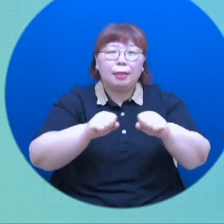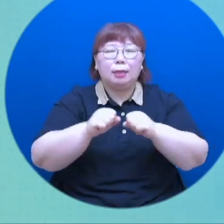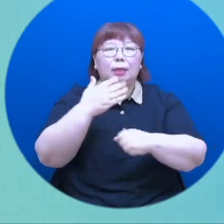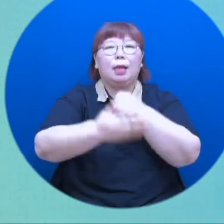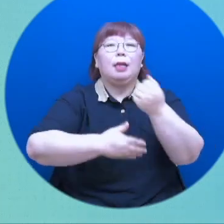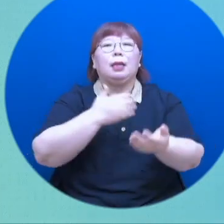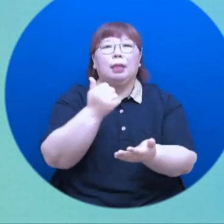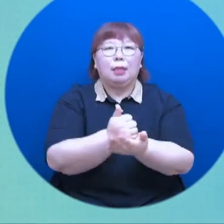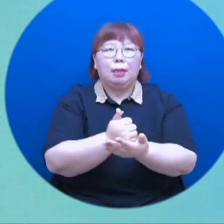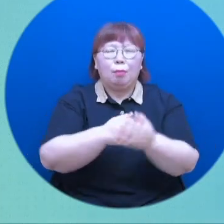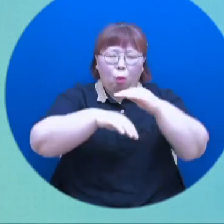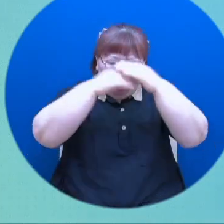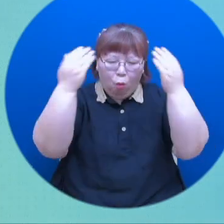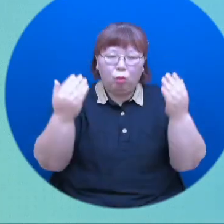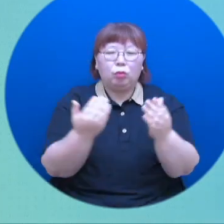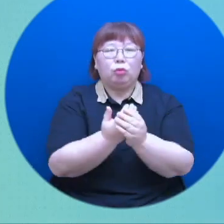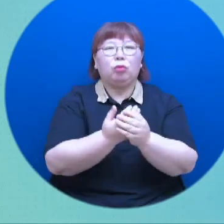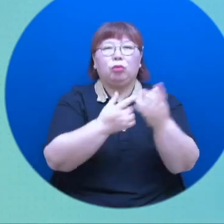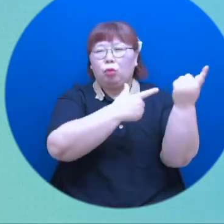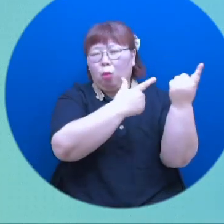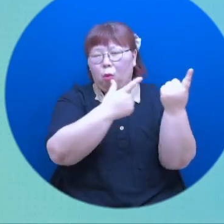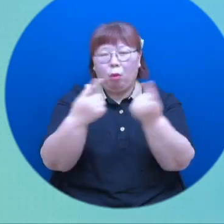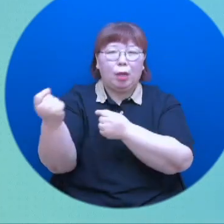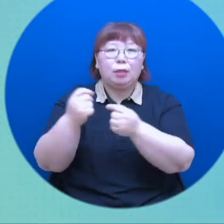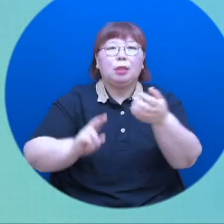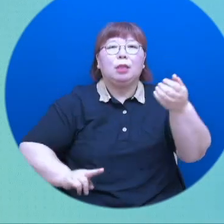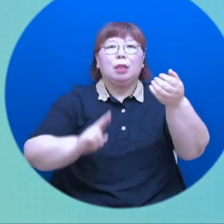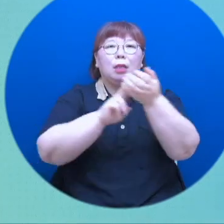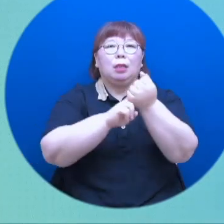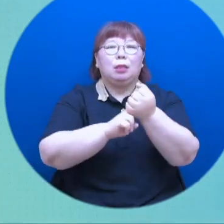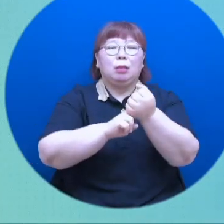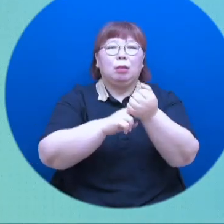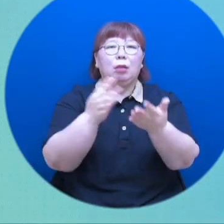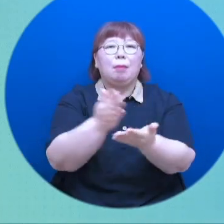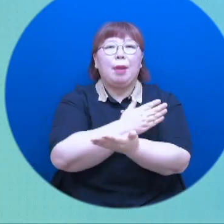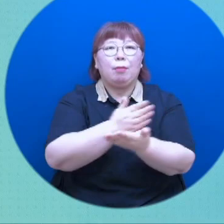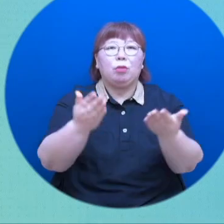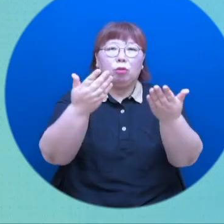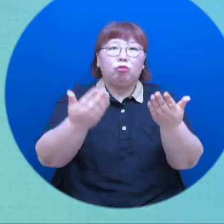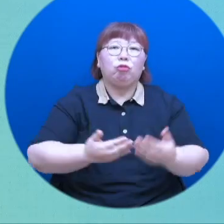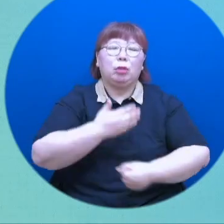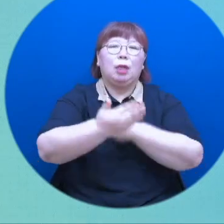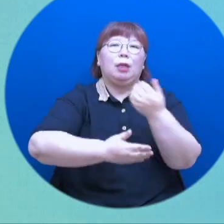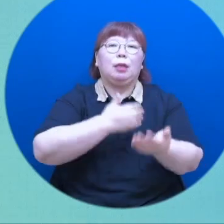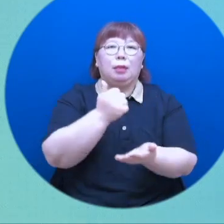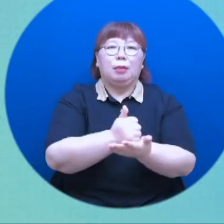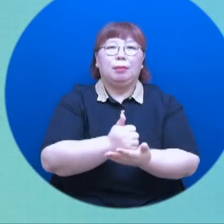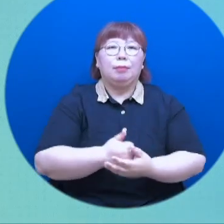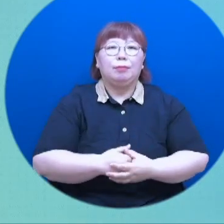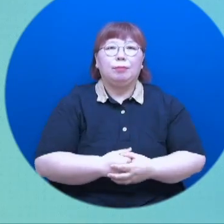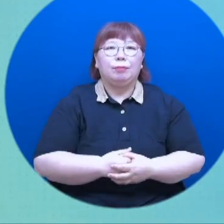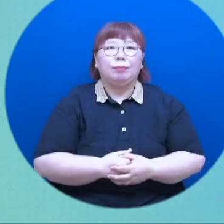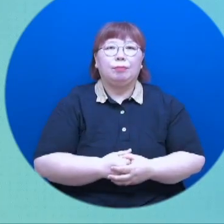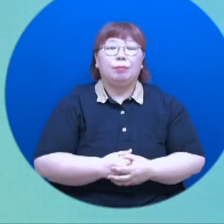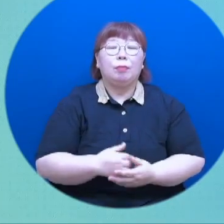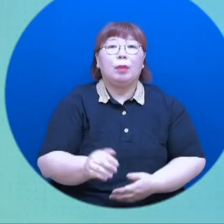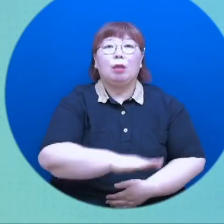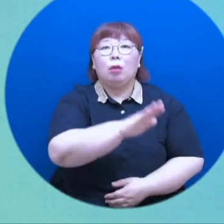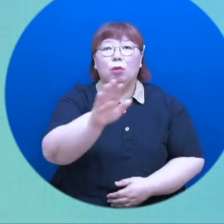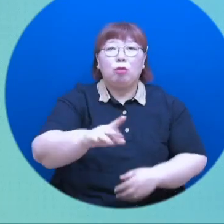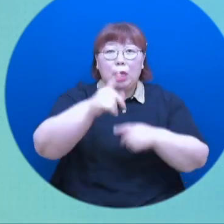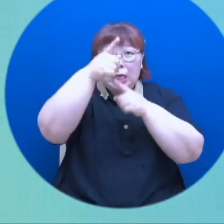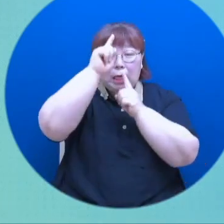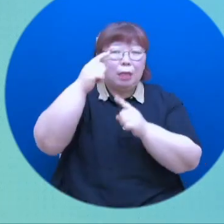31절 동일하게 기적을 베풀어 주시는 하나님, 이걸 말씀하고 있어요. 우리